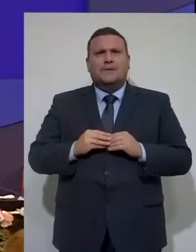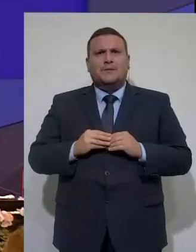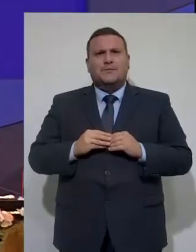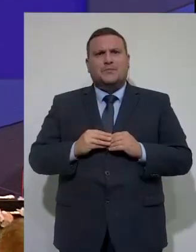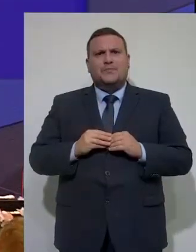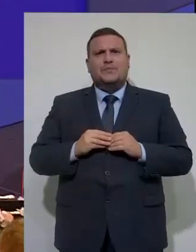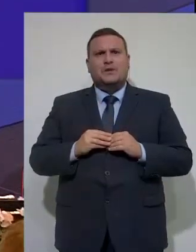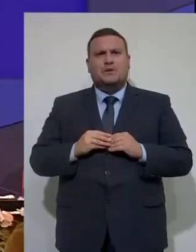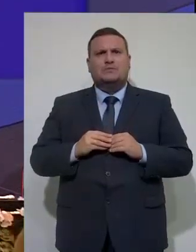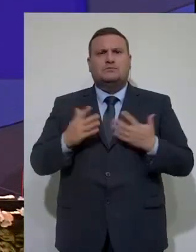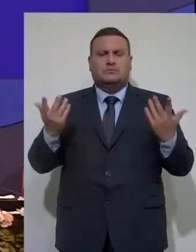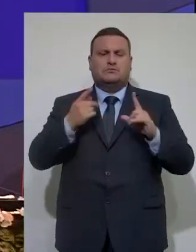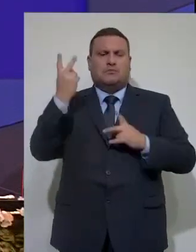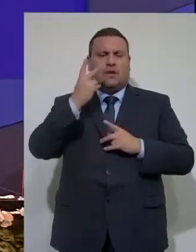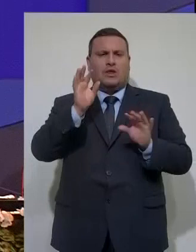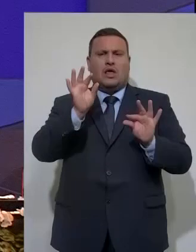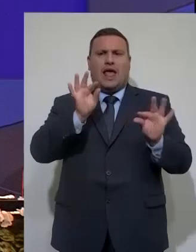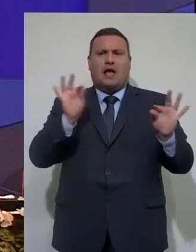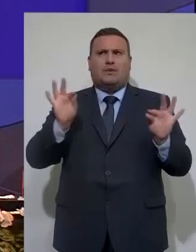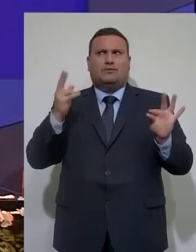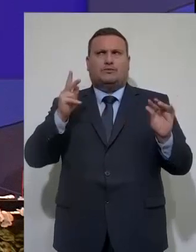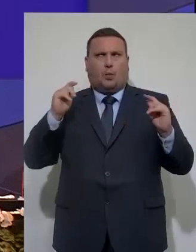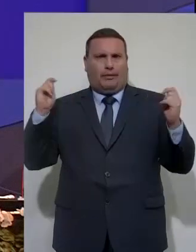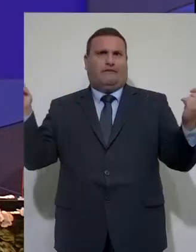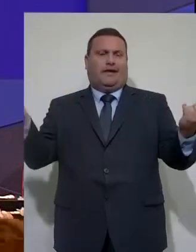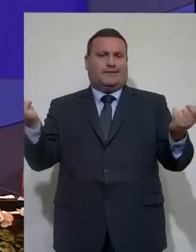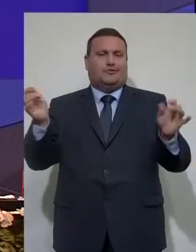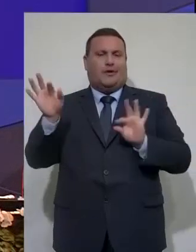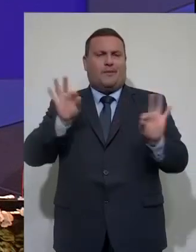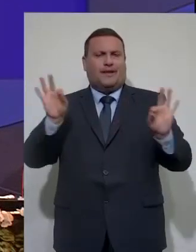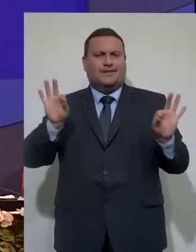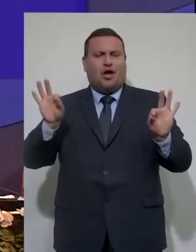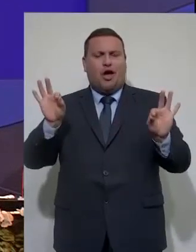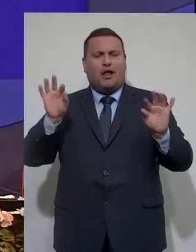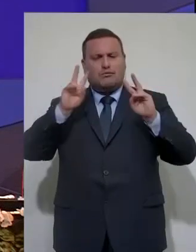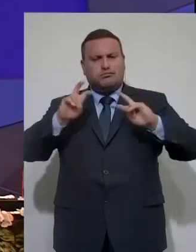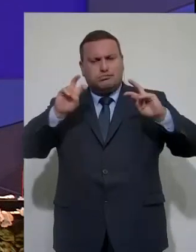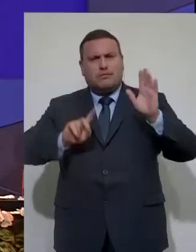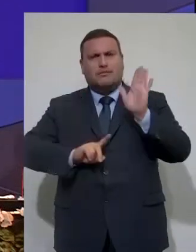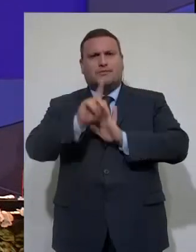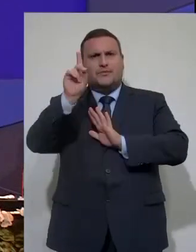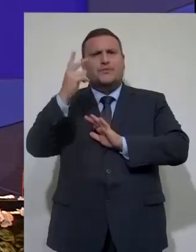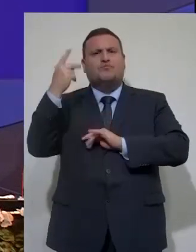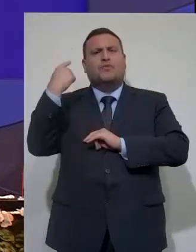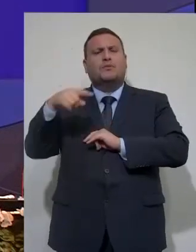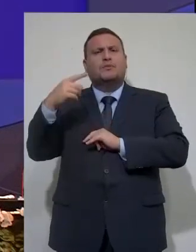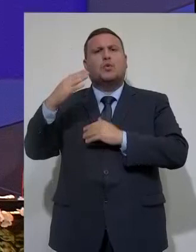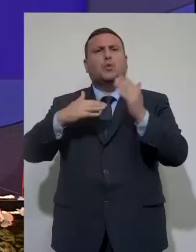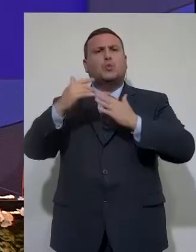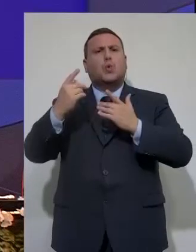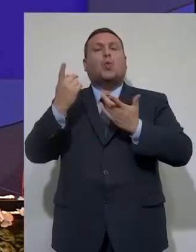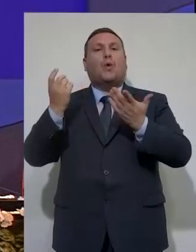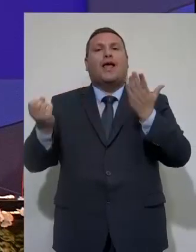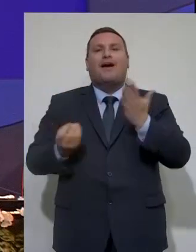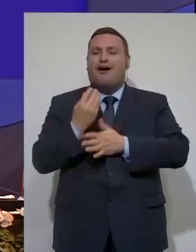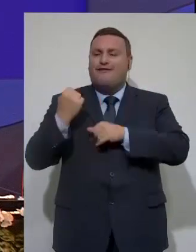campione che abbiamo censito, del campione, in realtà dell'universo che abbiamo censito, è composto di strutture che sono nate dopo il 2018. Per